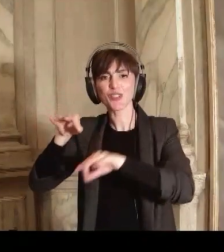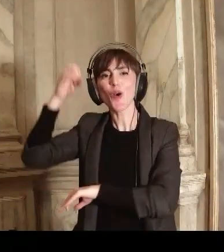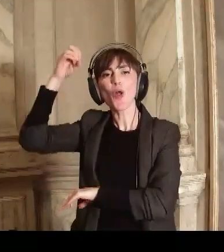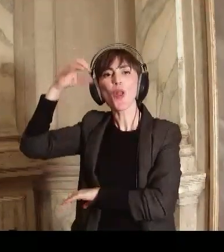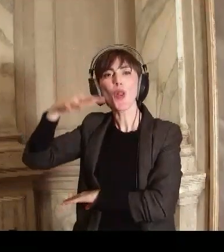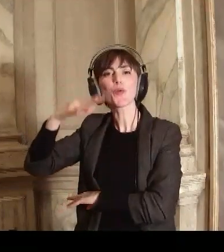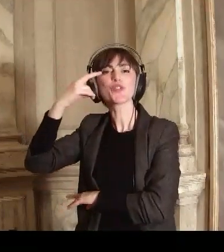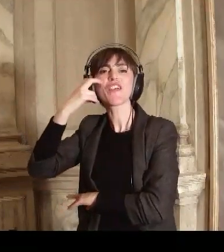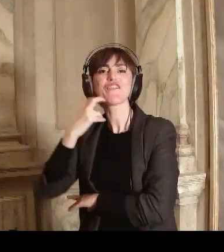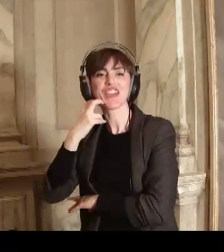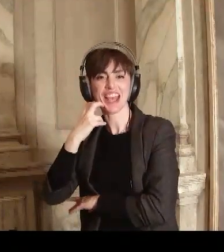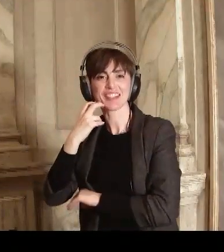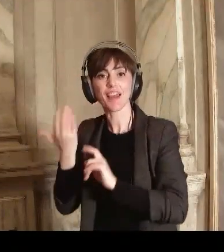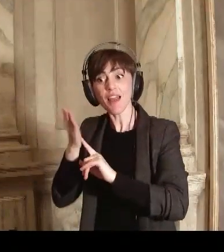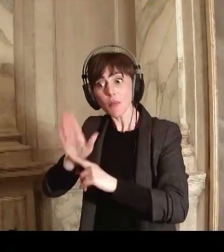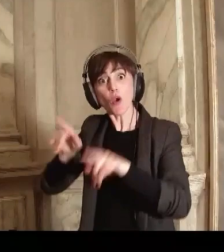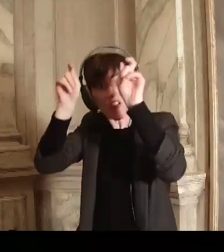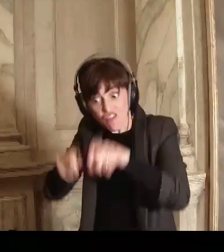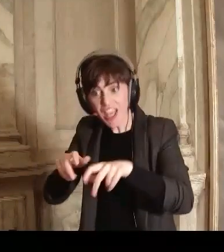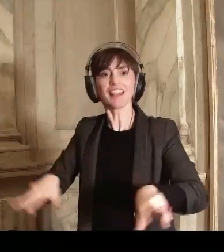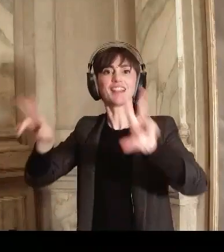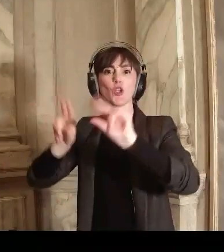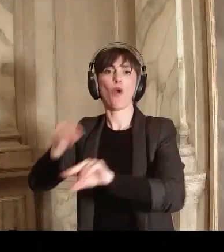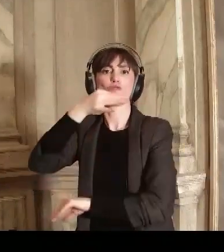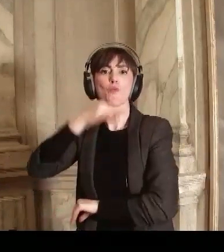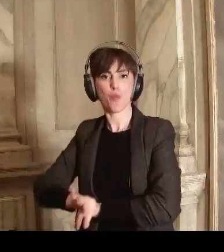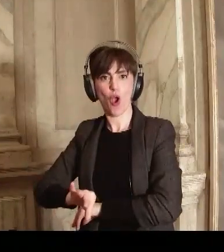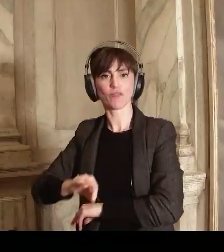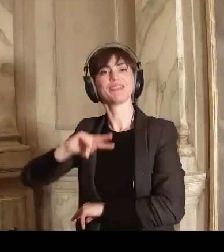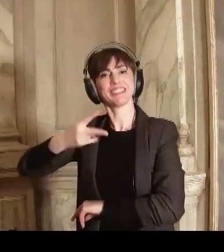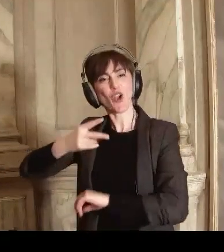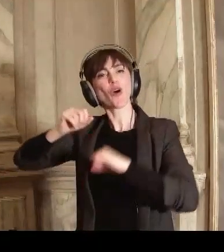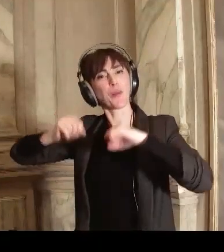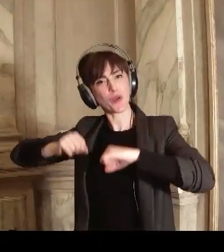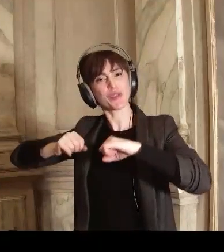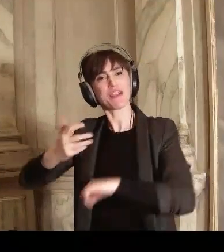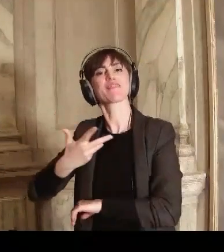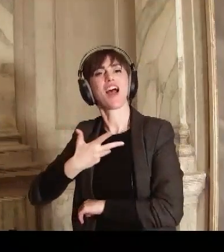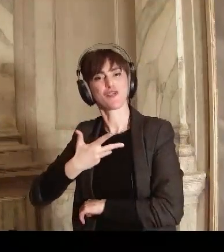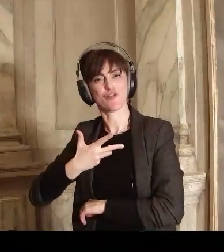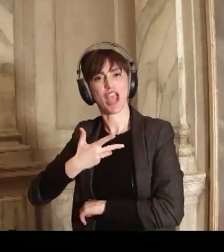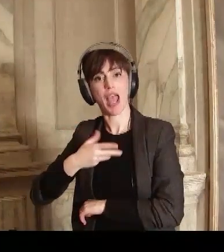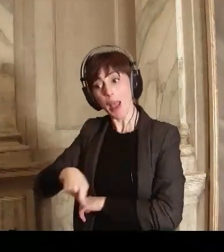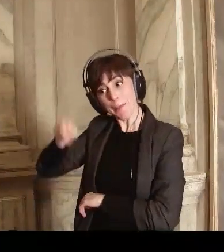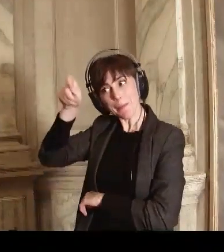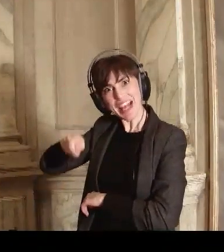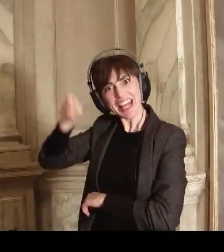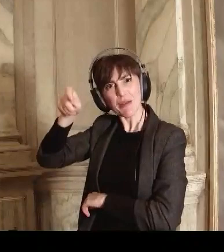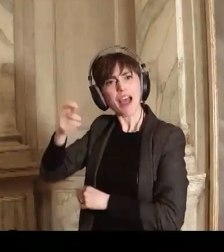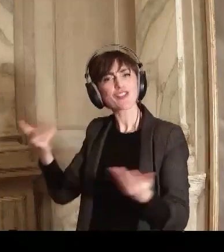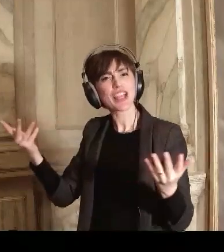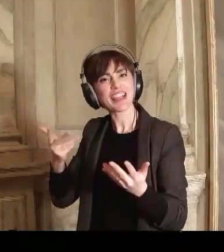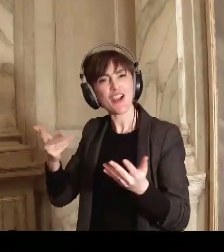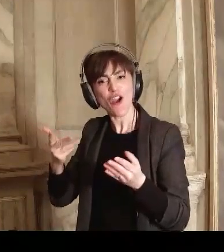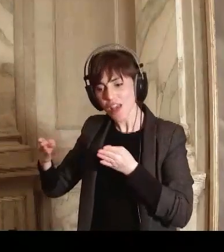via, di nuovo, una seconda possibilità, un rilancio. La bacchetta magica indica il sentiero e l'incantesimo è